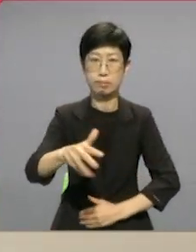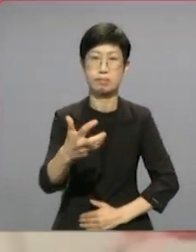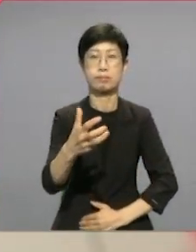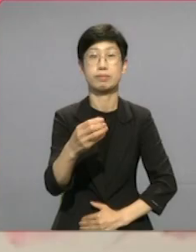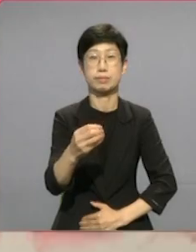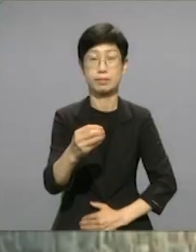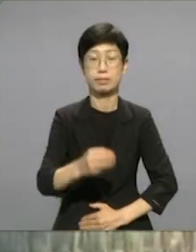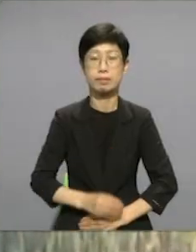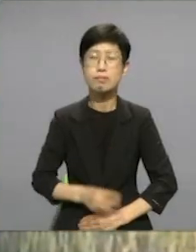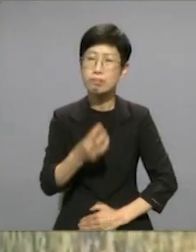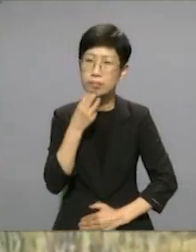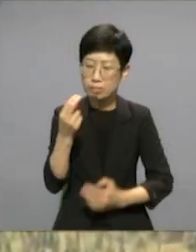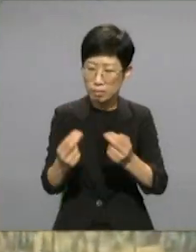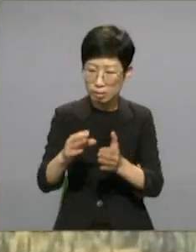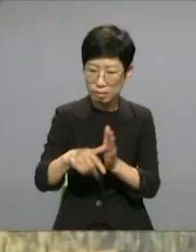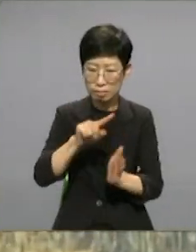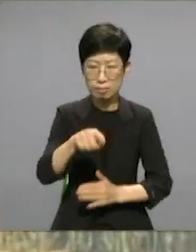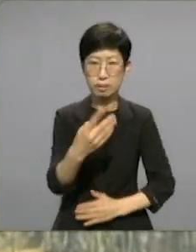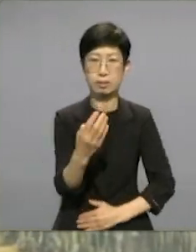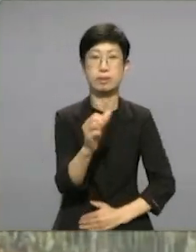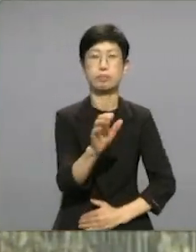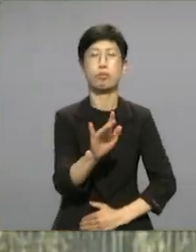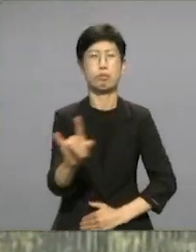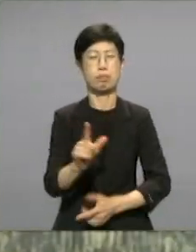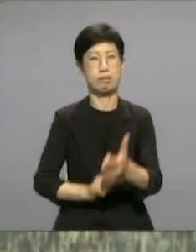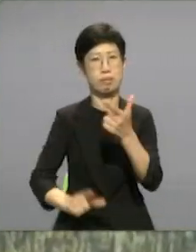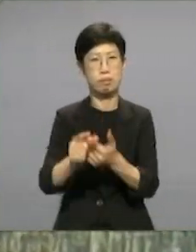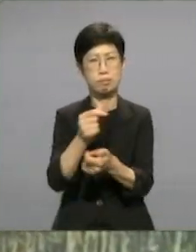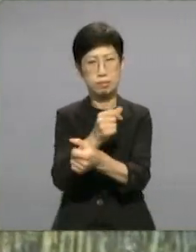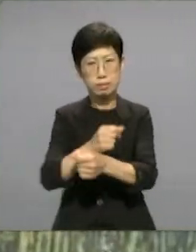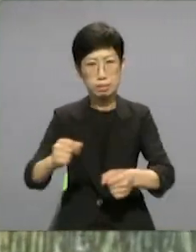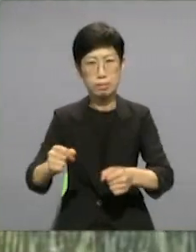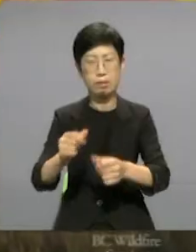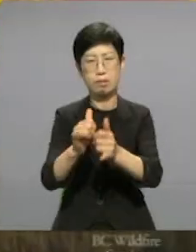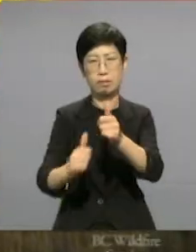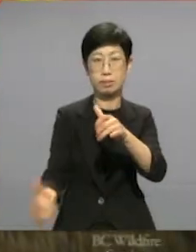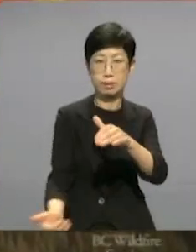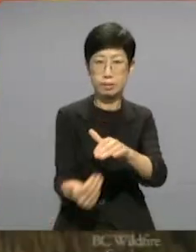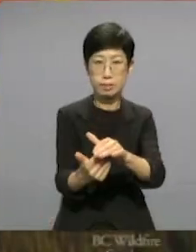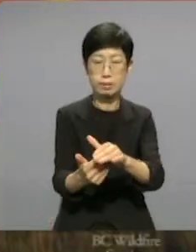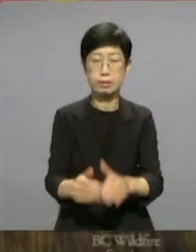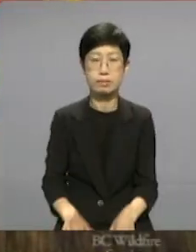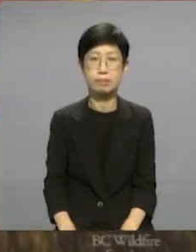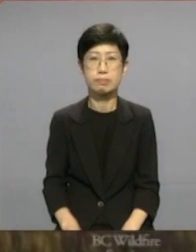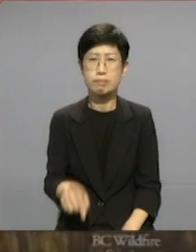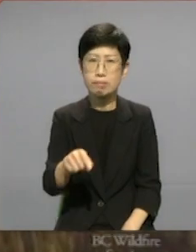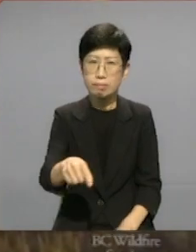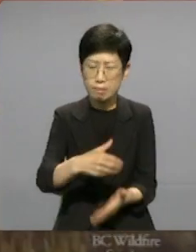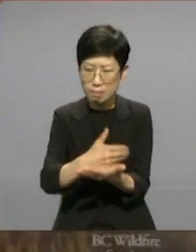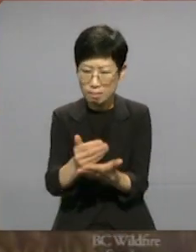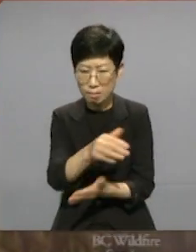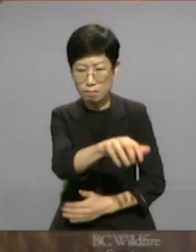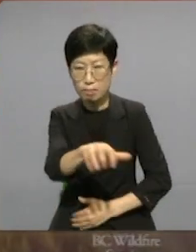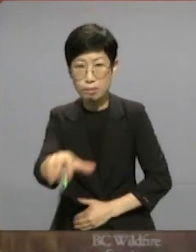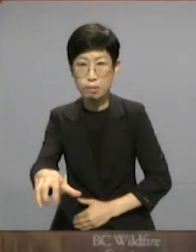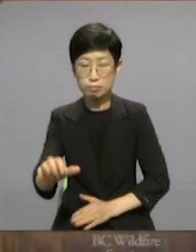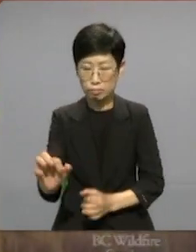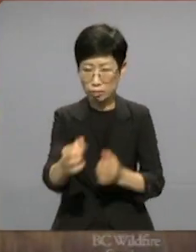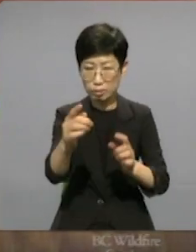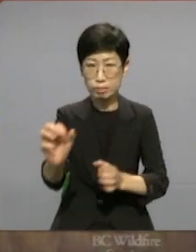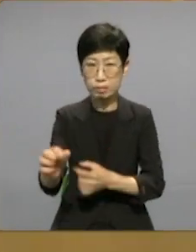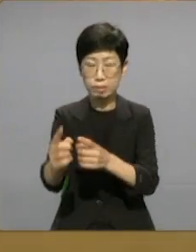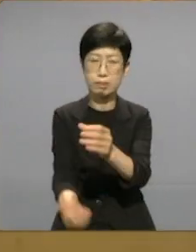헥타르, 서울의 약 145배로 역대 최대 규모입니다. 이처럼 광범위한 지역에서 산불이